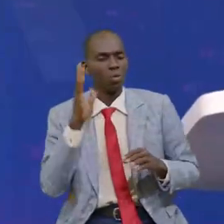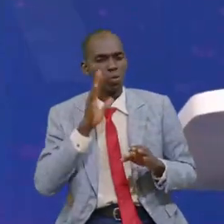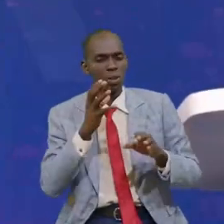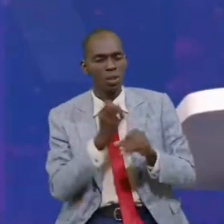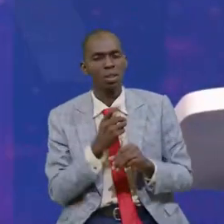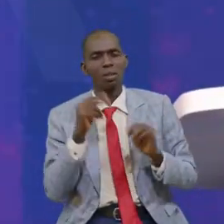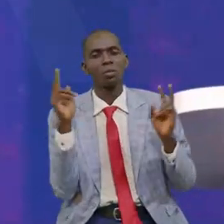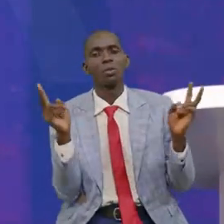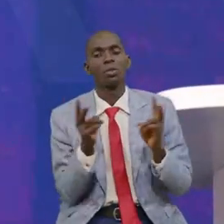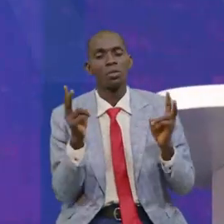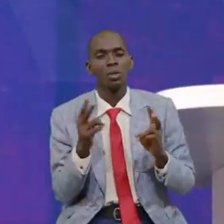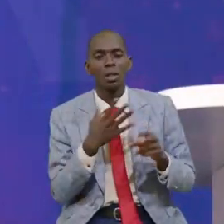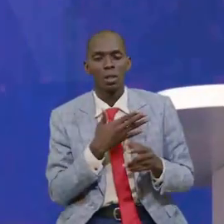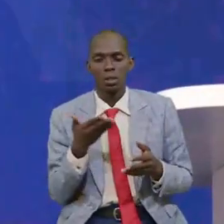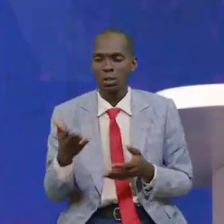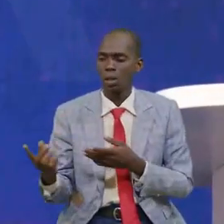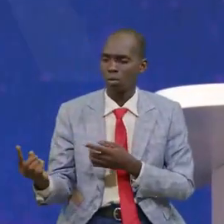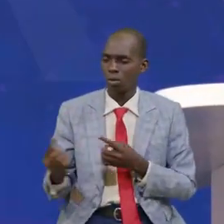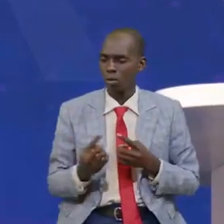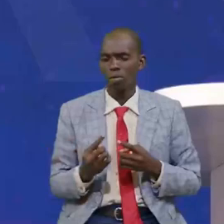victoire. Alors David est venu. Quoi?